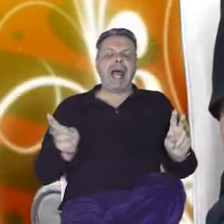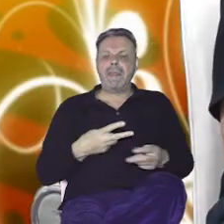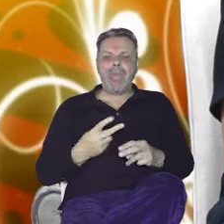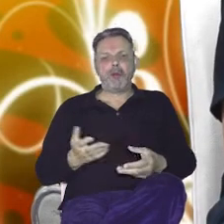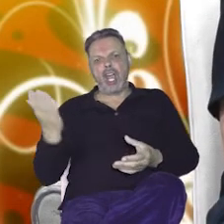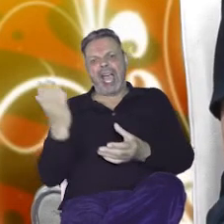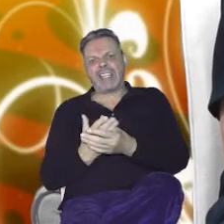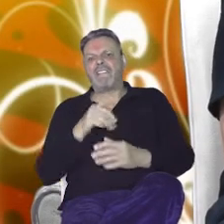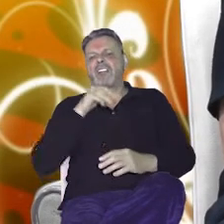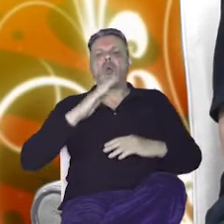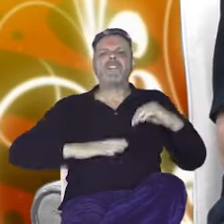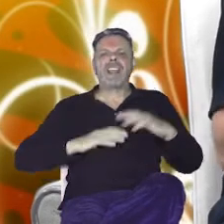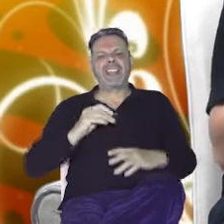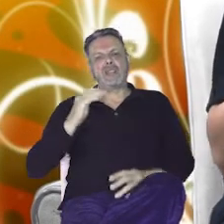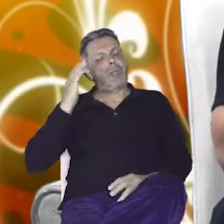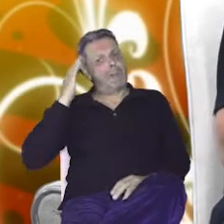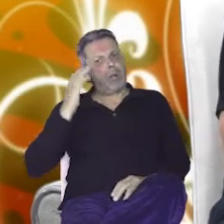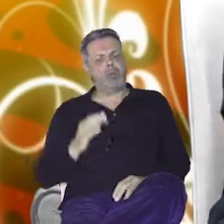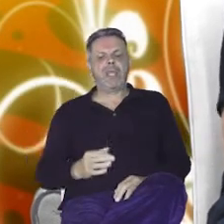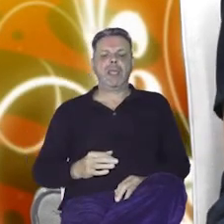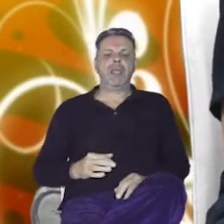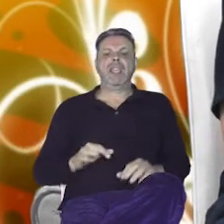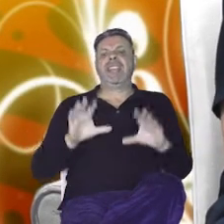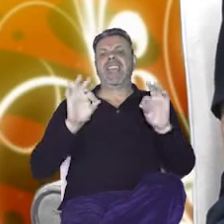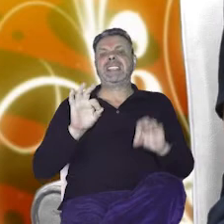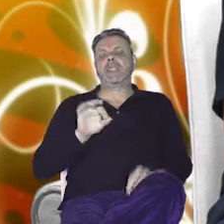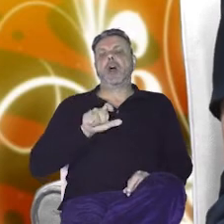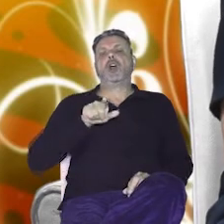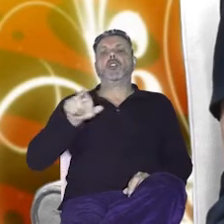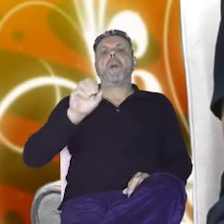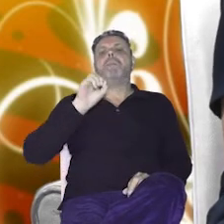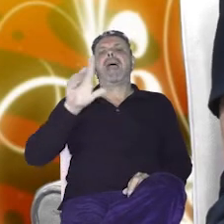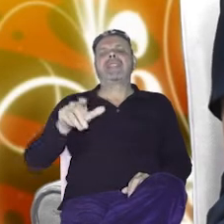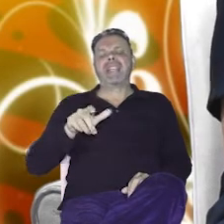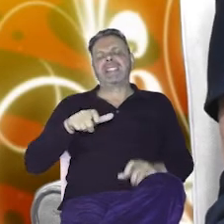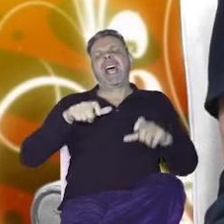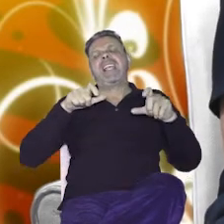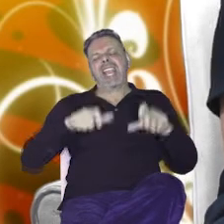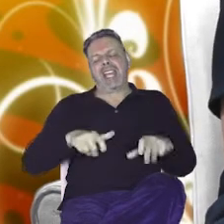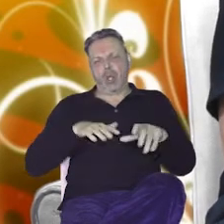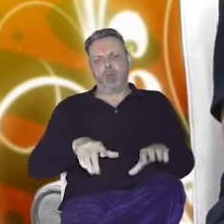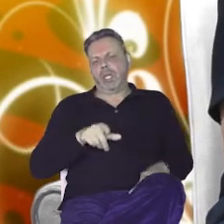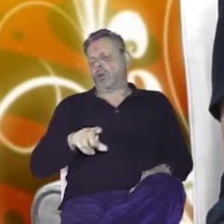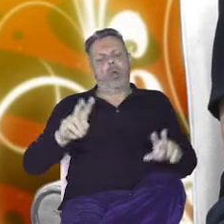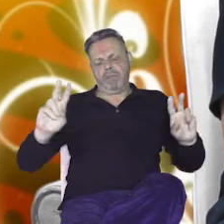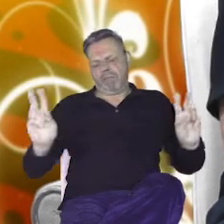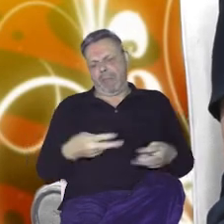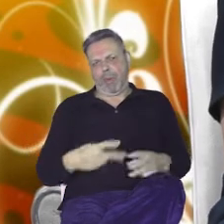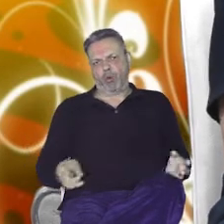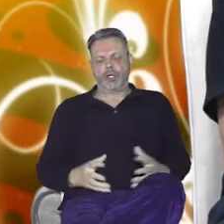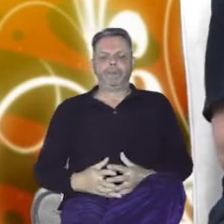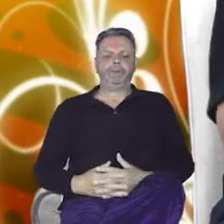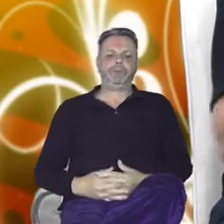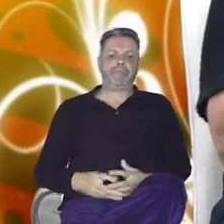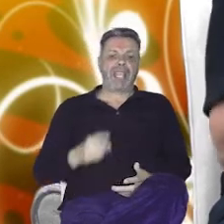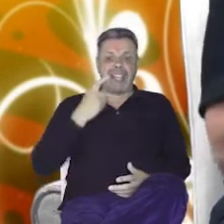i kvalitetno zbrinuti 10-tero, 15-tero starih i nepokretnih ljudi. Znači, to je nemoguće, to je fikcija. To kad vidite i